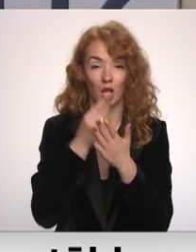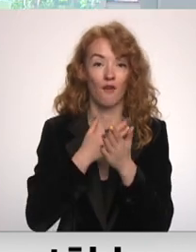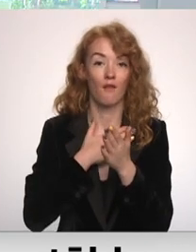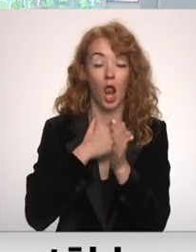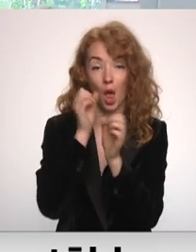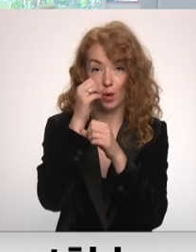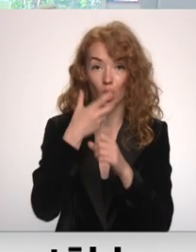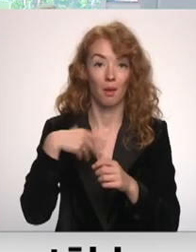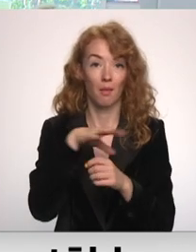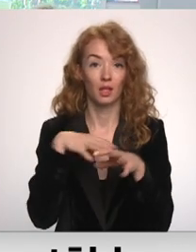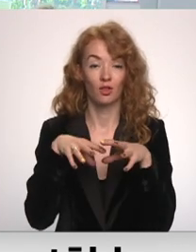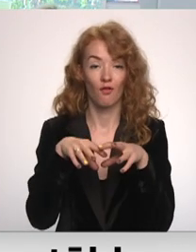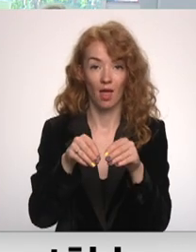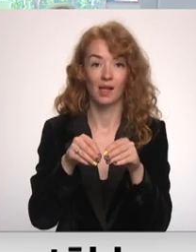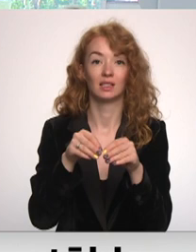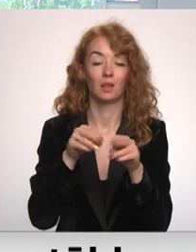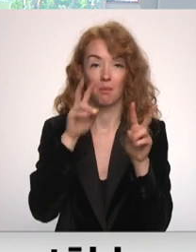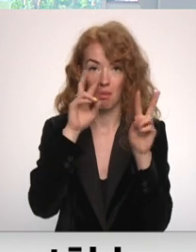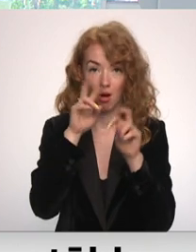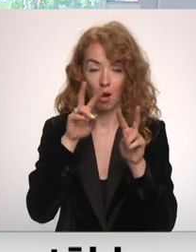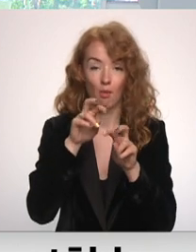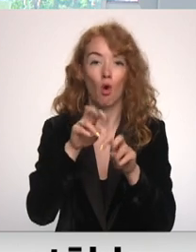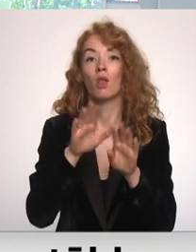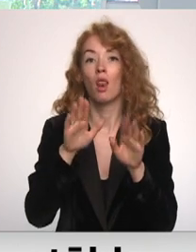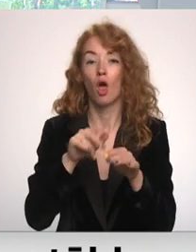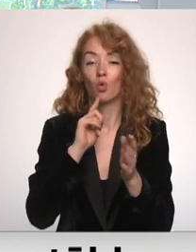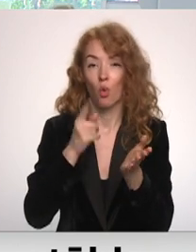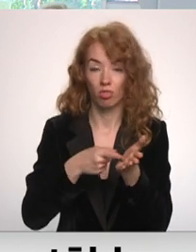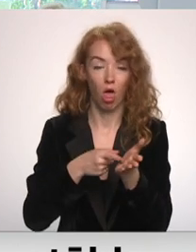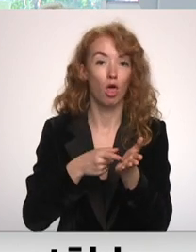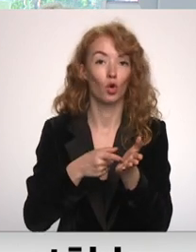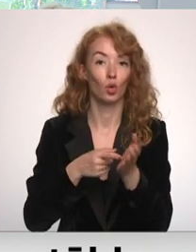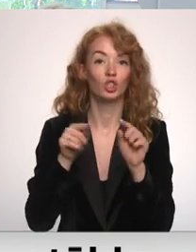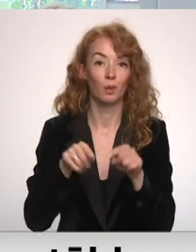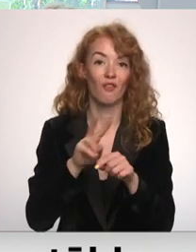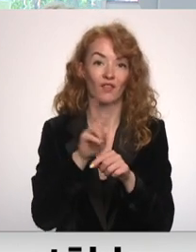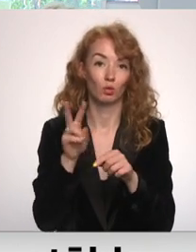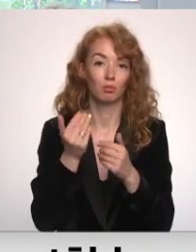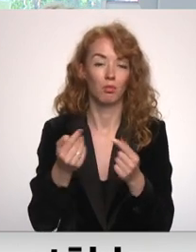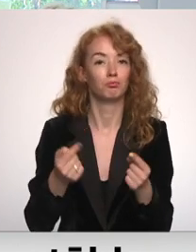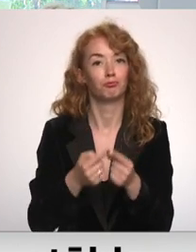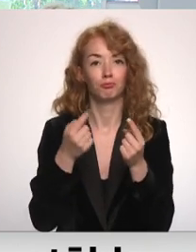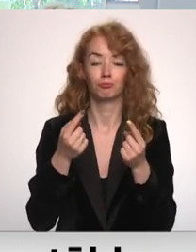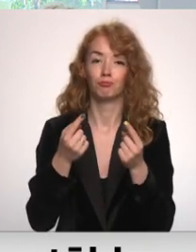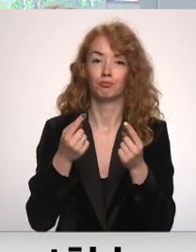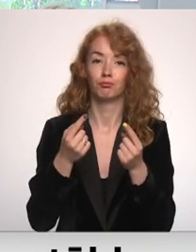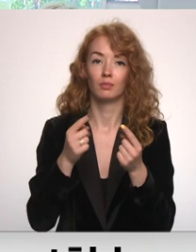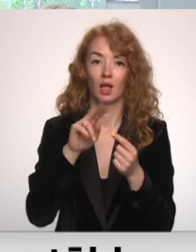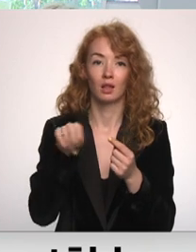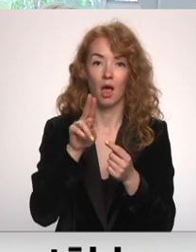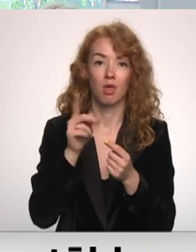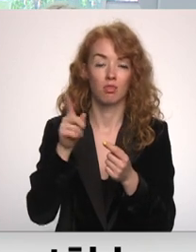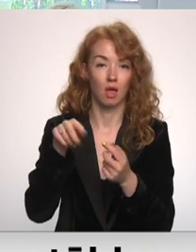mēs veicām polimerās cēdes reakciju, lai noteiktu šim vīrusam raksturīgu tātad